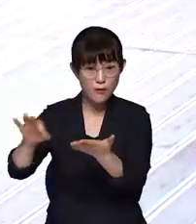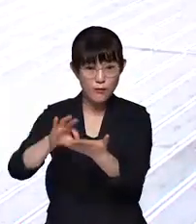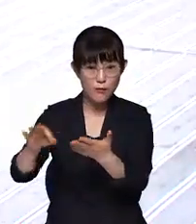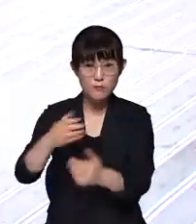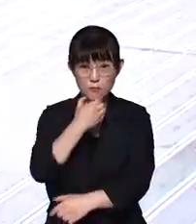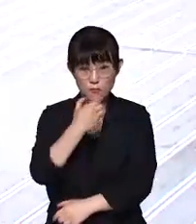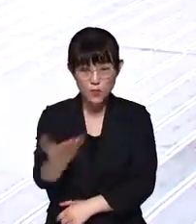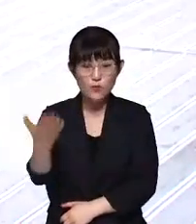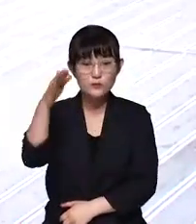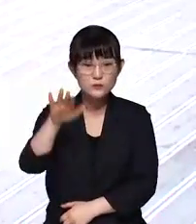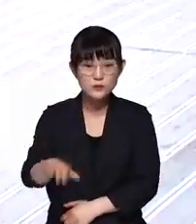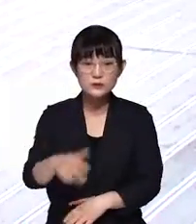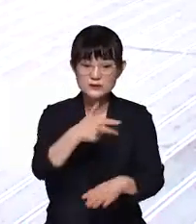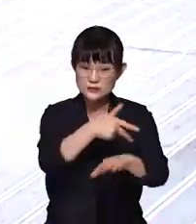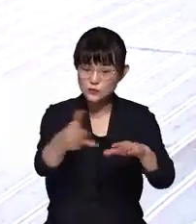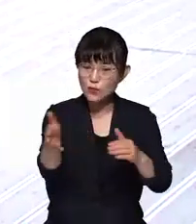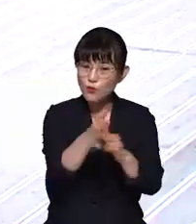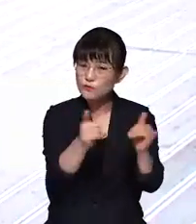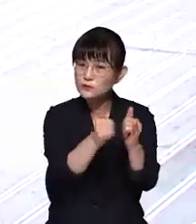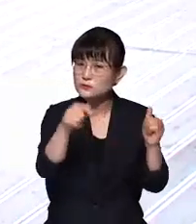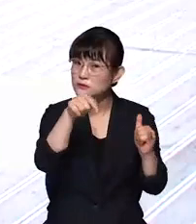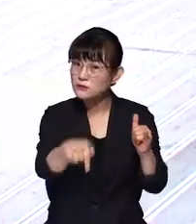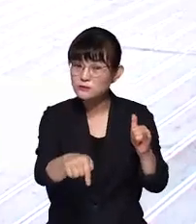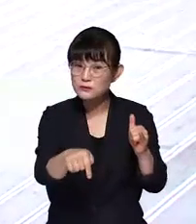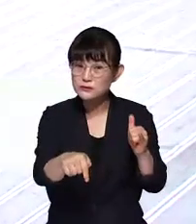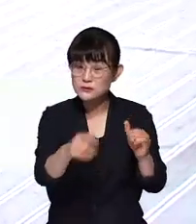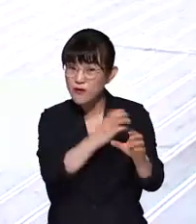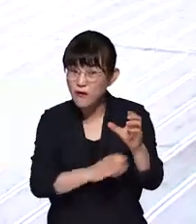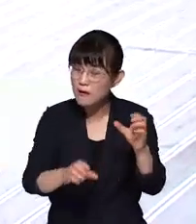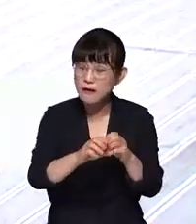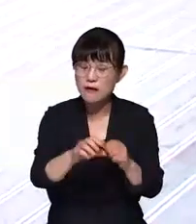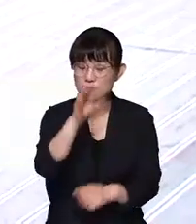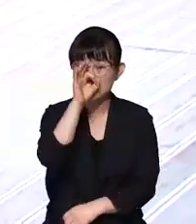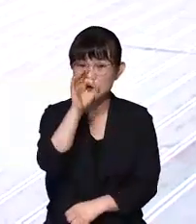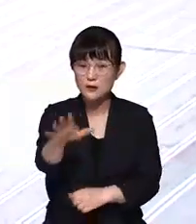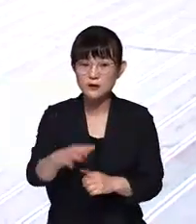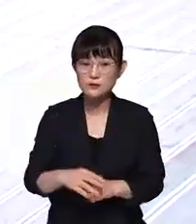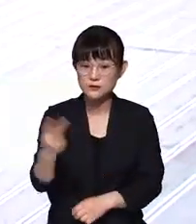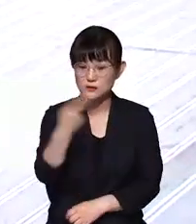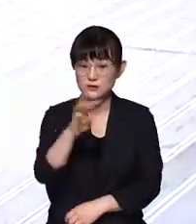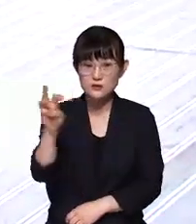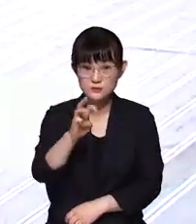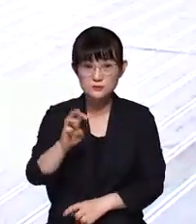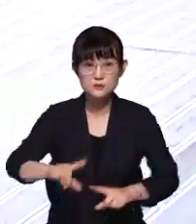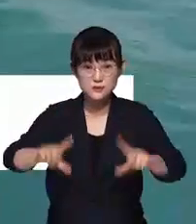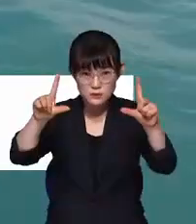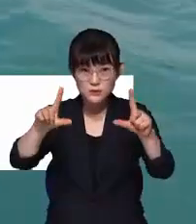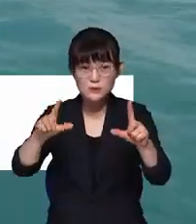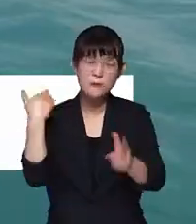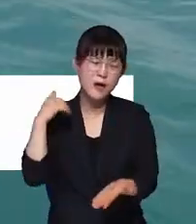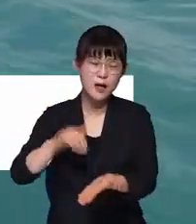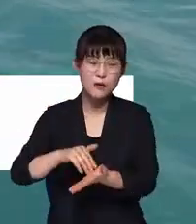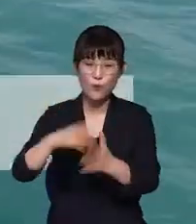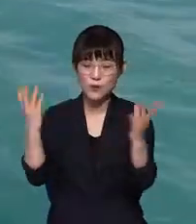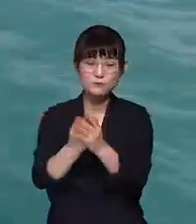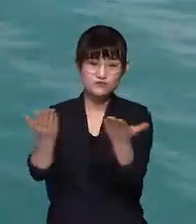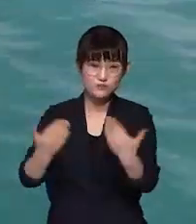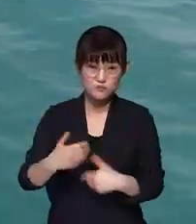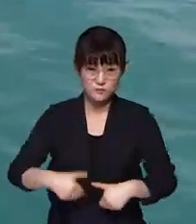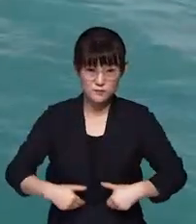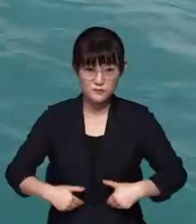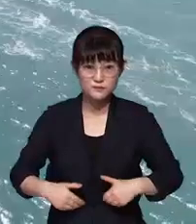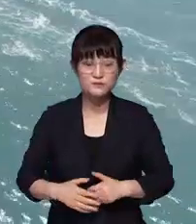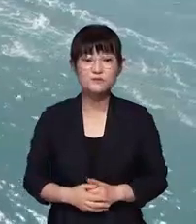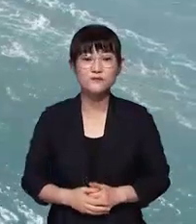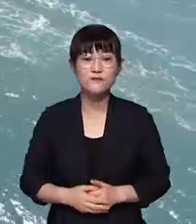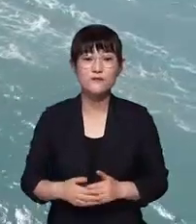어민들도 이 선에서는 더 이상 물러나지 못하겠다. 2030년 때는 어쨌든 가져와야 되지 않겠냐는. 어장 반환을